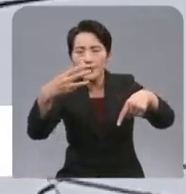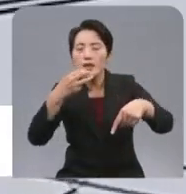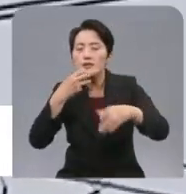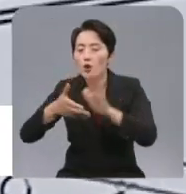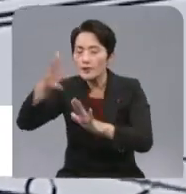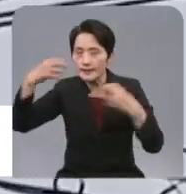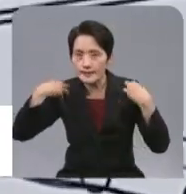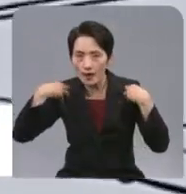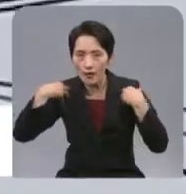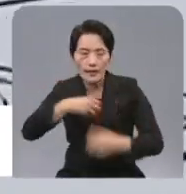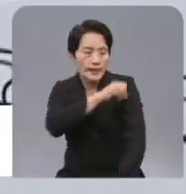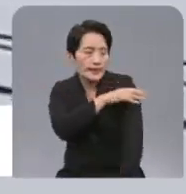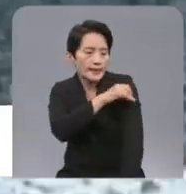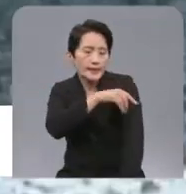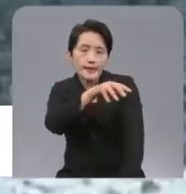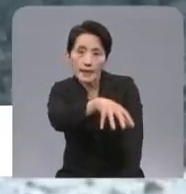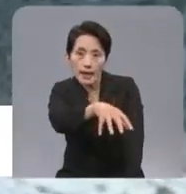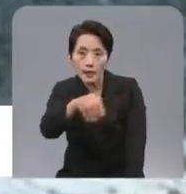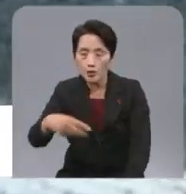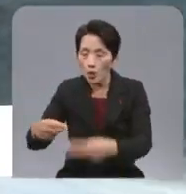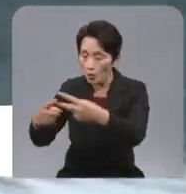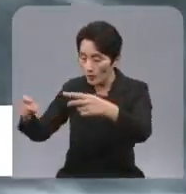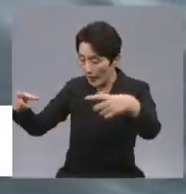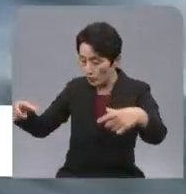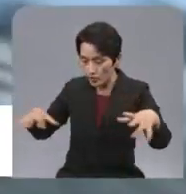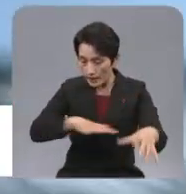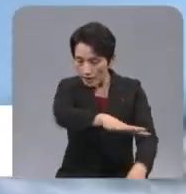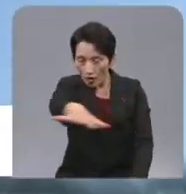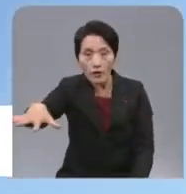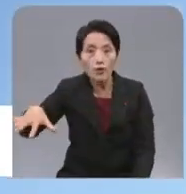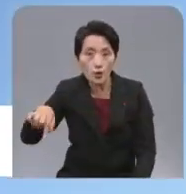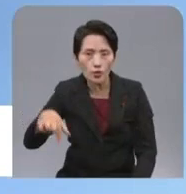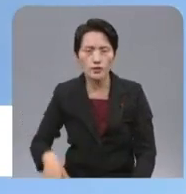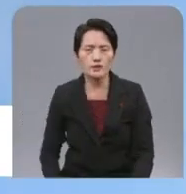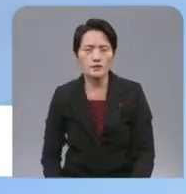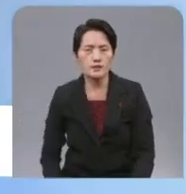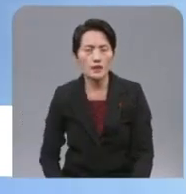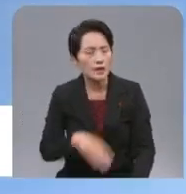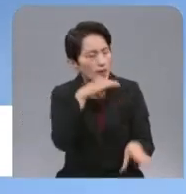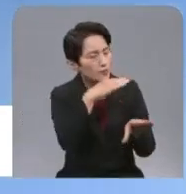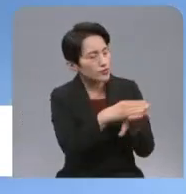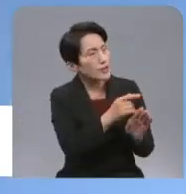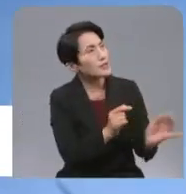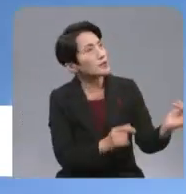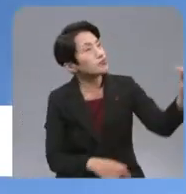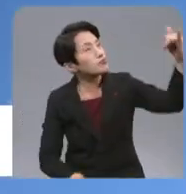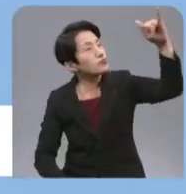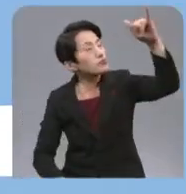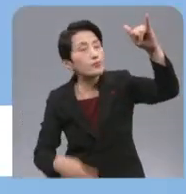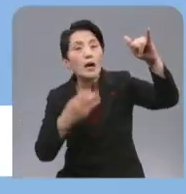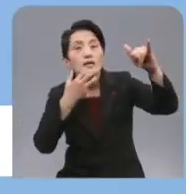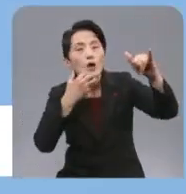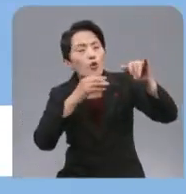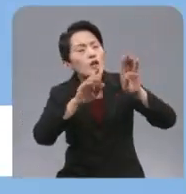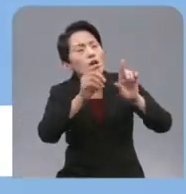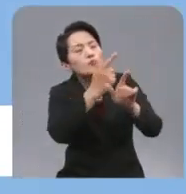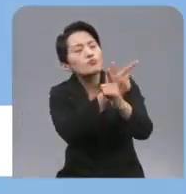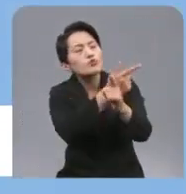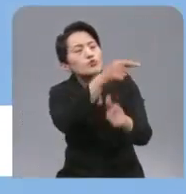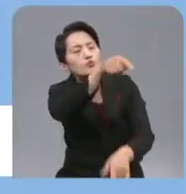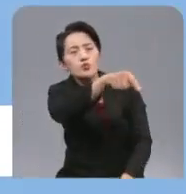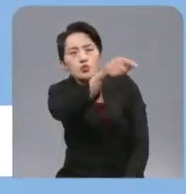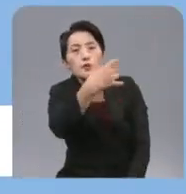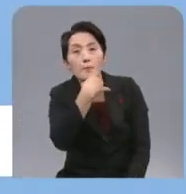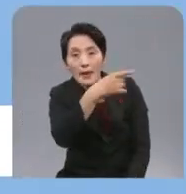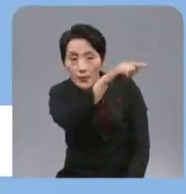ことを確認したとユンソンドル大統領に4日報告したということです韓国軍は